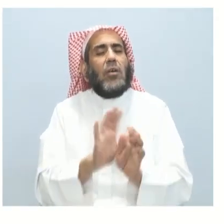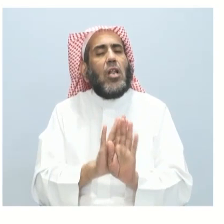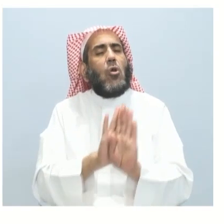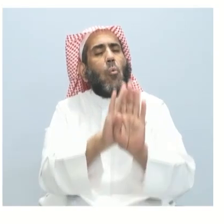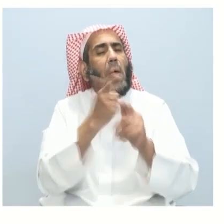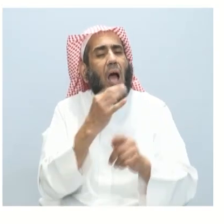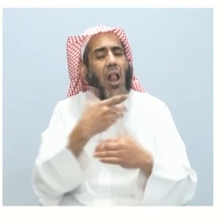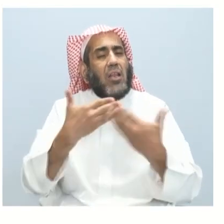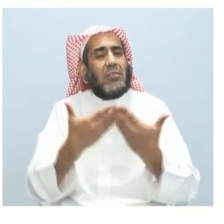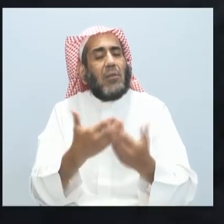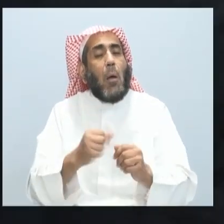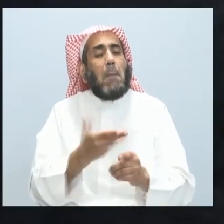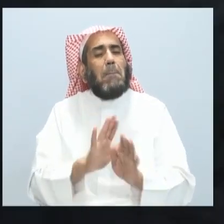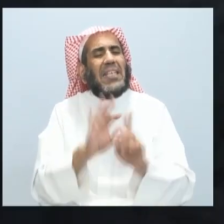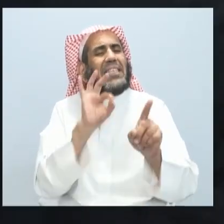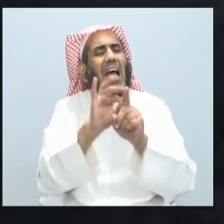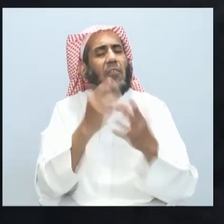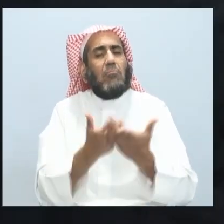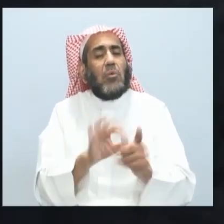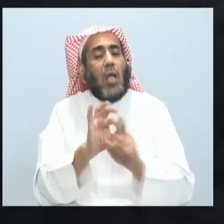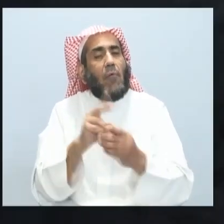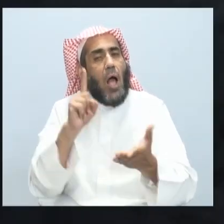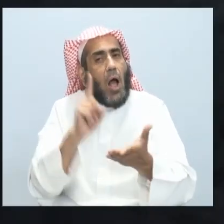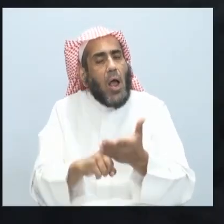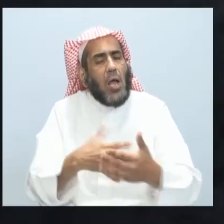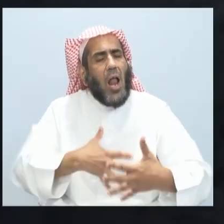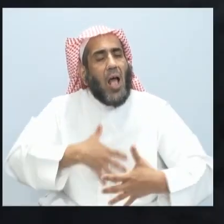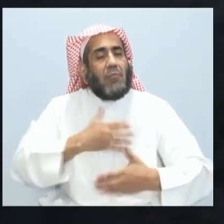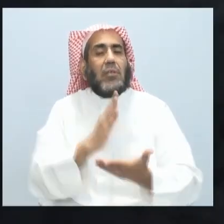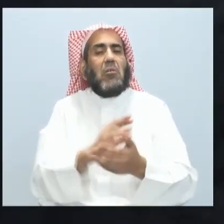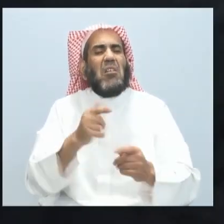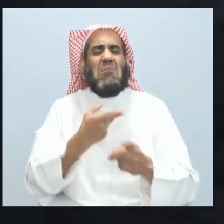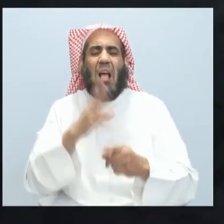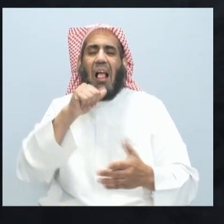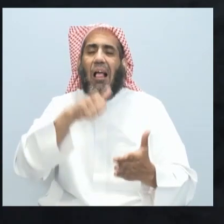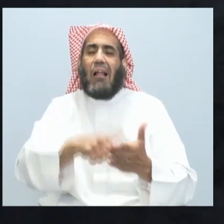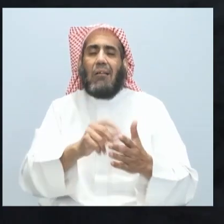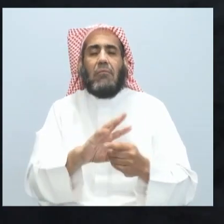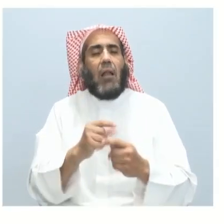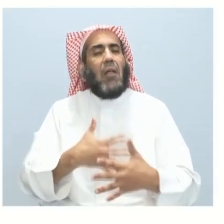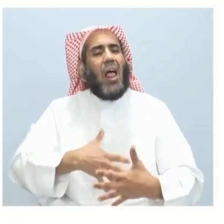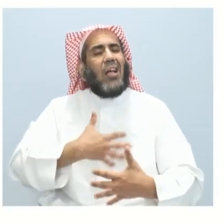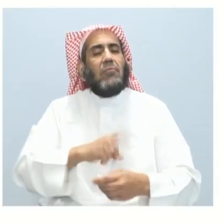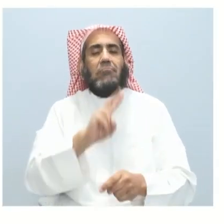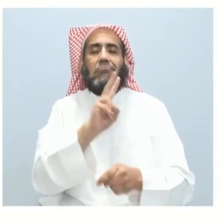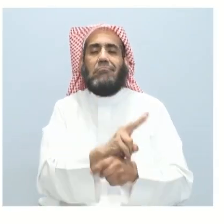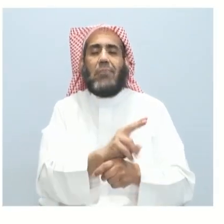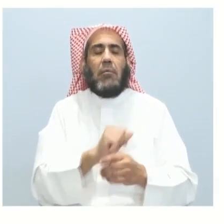لماذا قال النص ما الدافع الى قول النص ان كان الدافع حقيقي في العاطفه صادقه ان كان الدافع غير حقيقي فالعاطفة